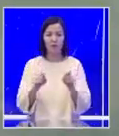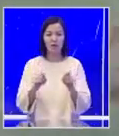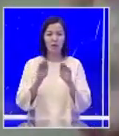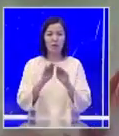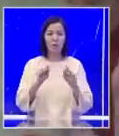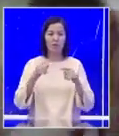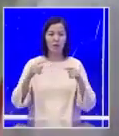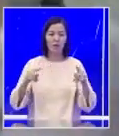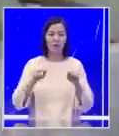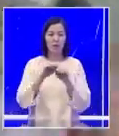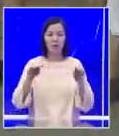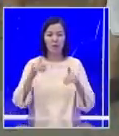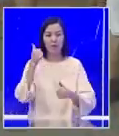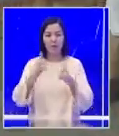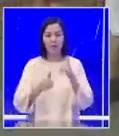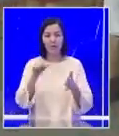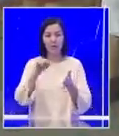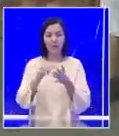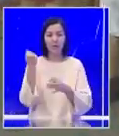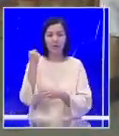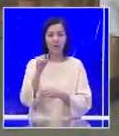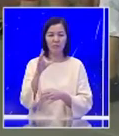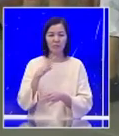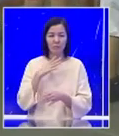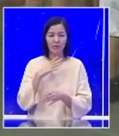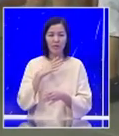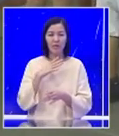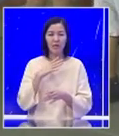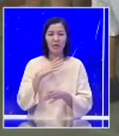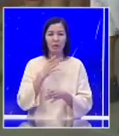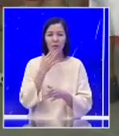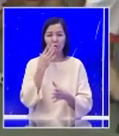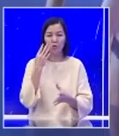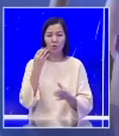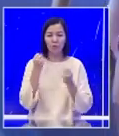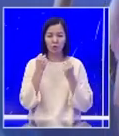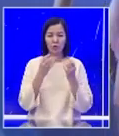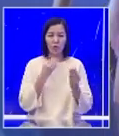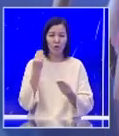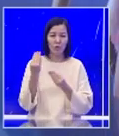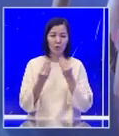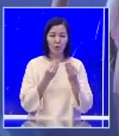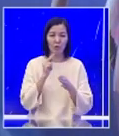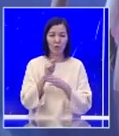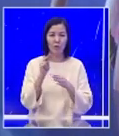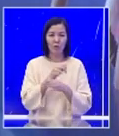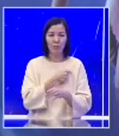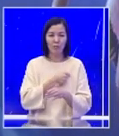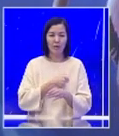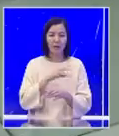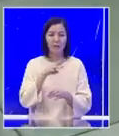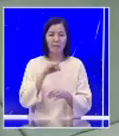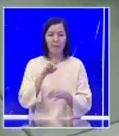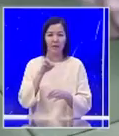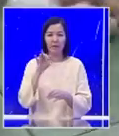оқушылар түрлі деңгейдегі жарыстарға қатысып, жүлделі орындардан көрініп келеді. Оларды ұлттық спортқа баулып, шеберлігін шыңдап жүрген бапкер Мақсат